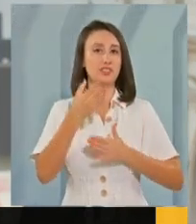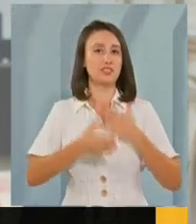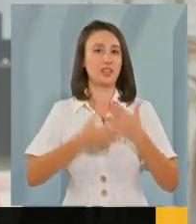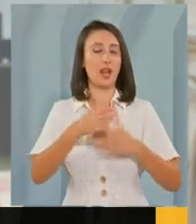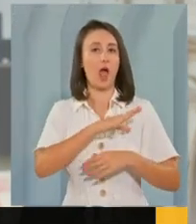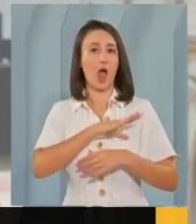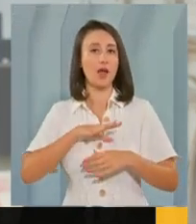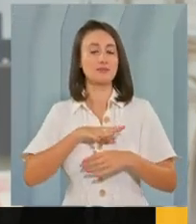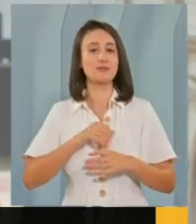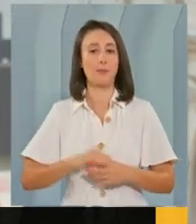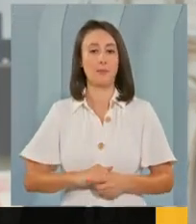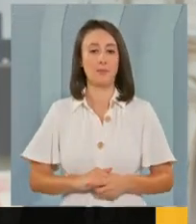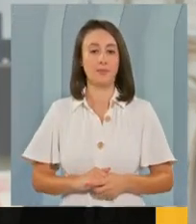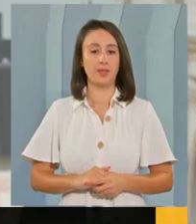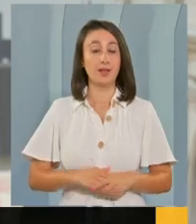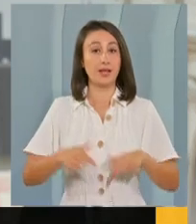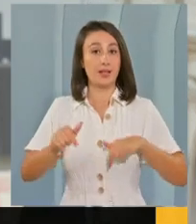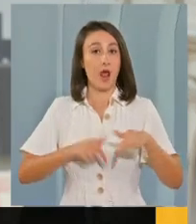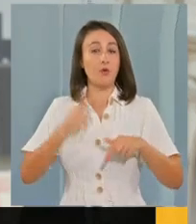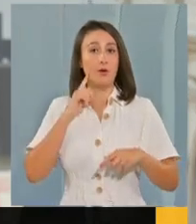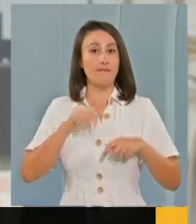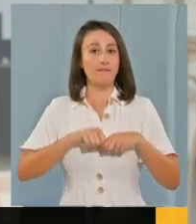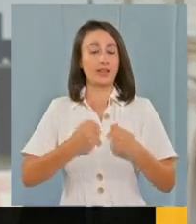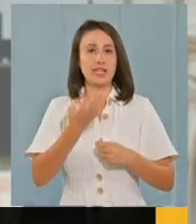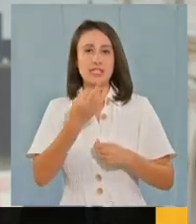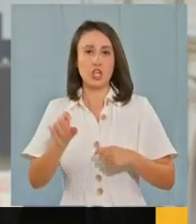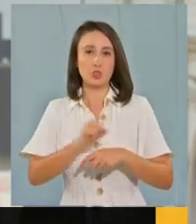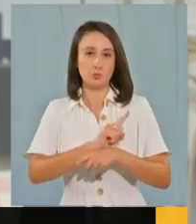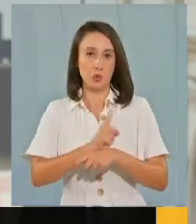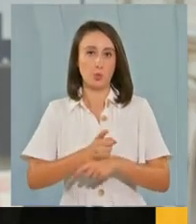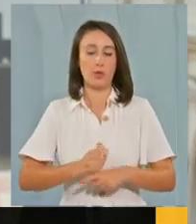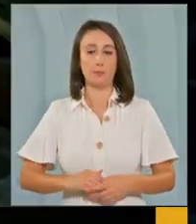ruta Galați-Mărășești. Traficul în zonă a fost afectat 10 de minute.